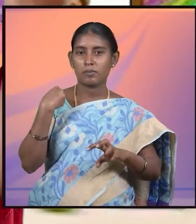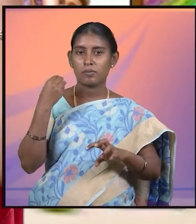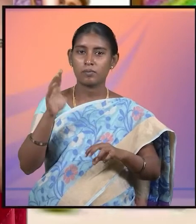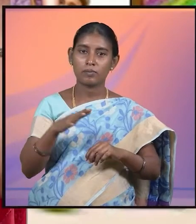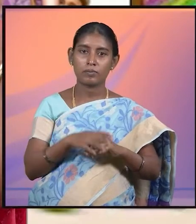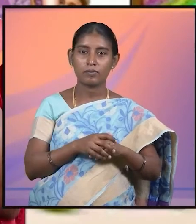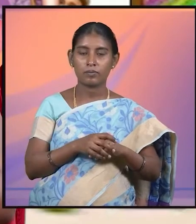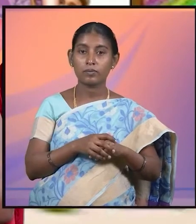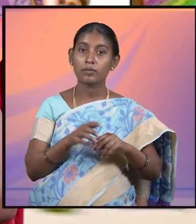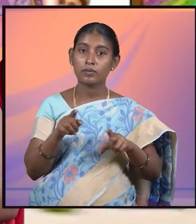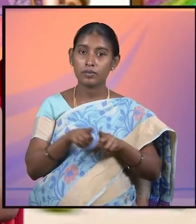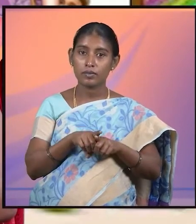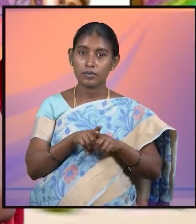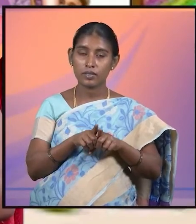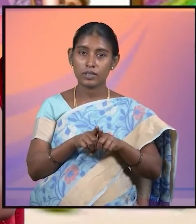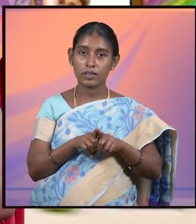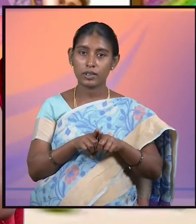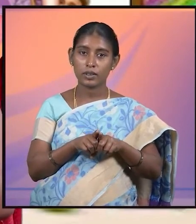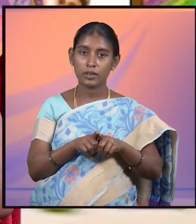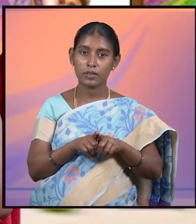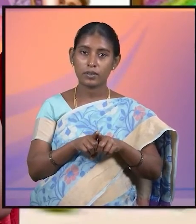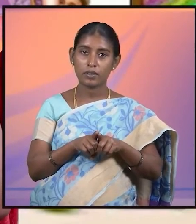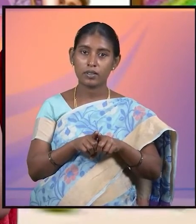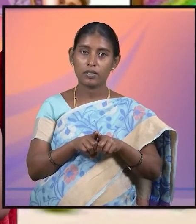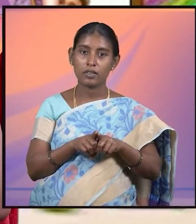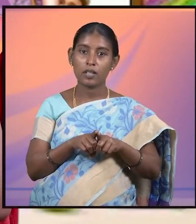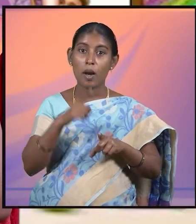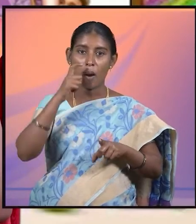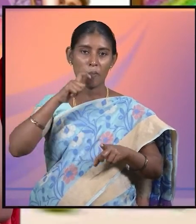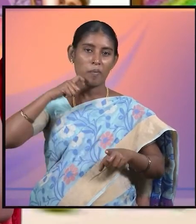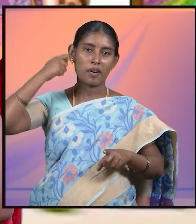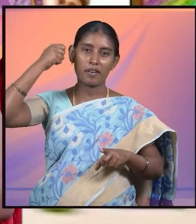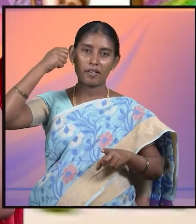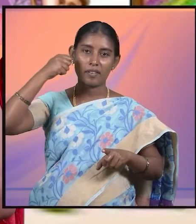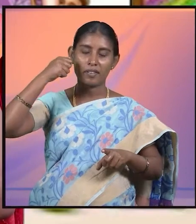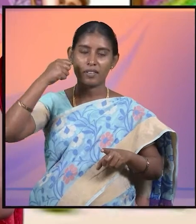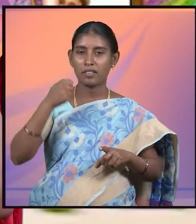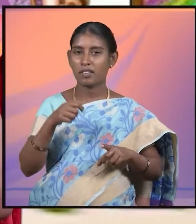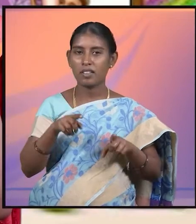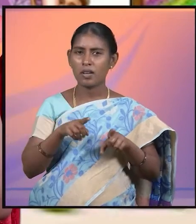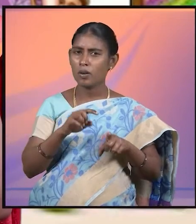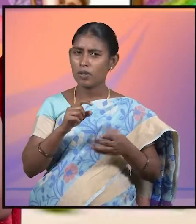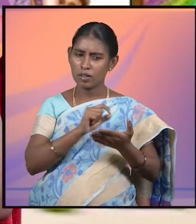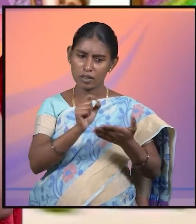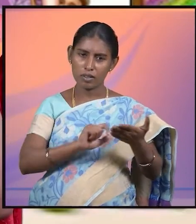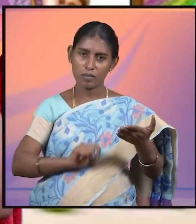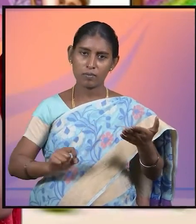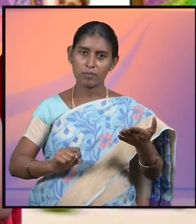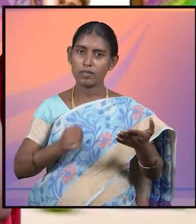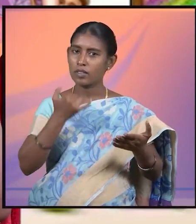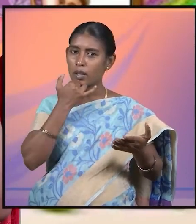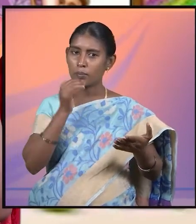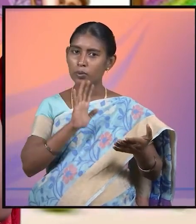விடியாத பெண்ணாலே என்ற கேளியினை மிதித்து துவைக்க வந்தார் பாரதியார். ஏட்டையும் பெண்கள் தொடுவது